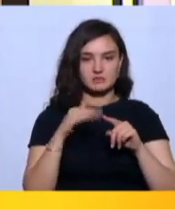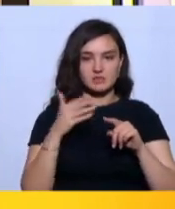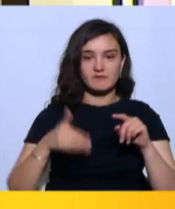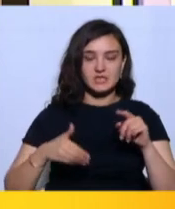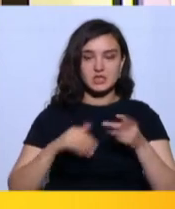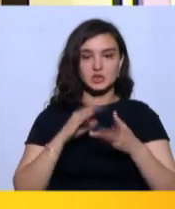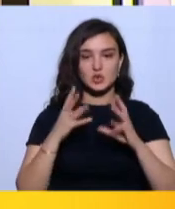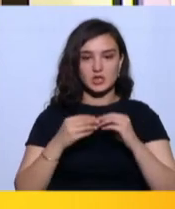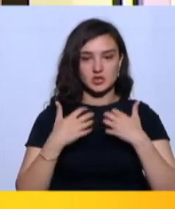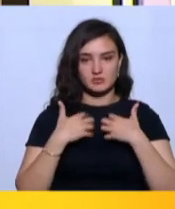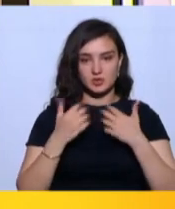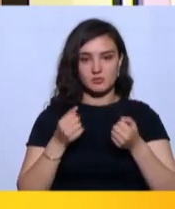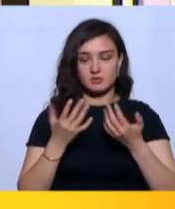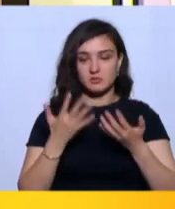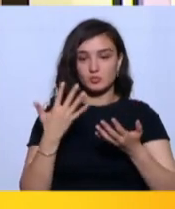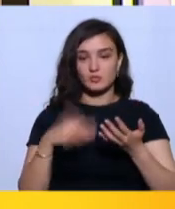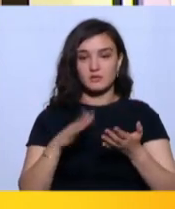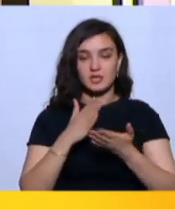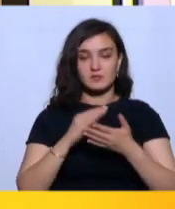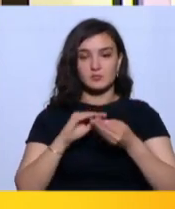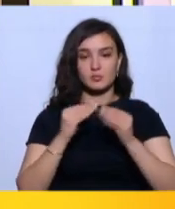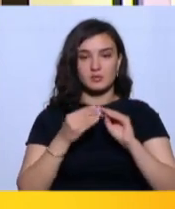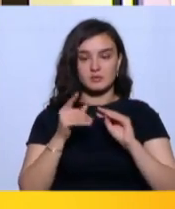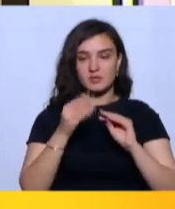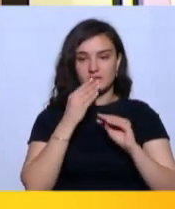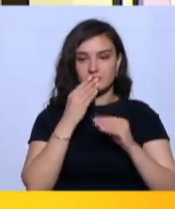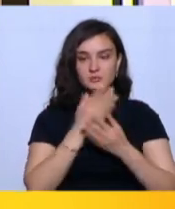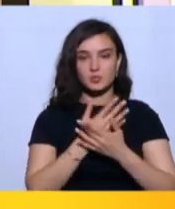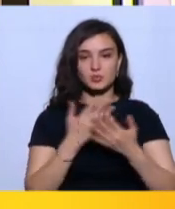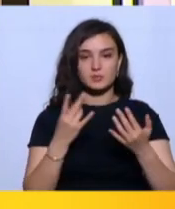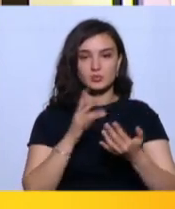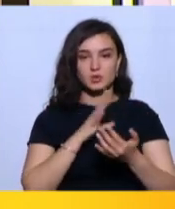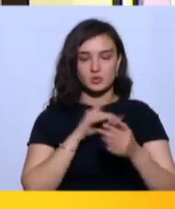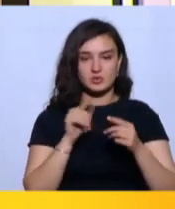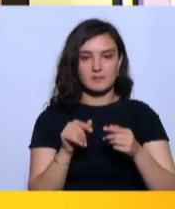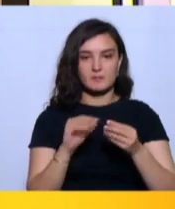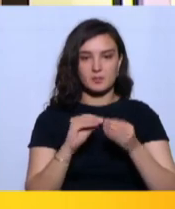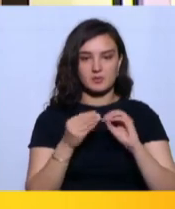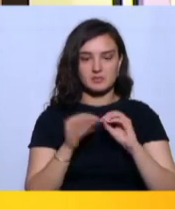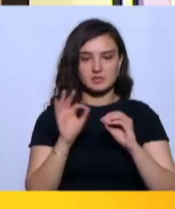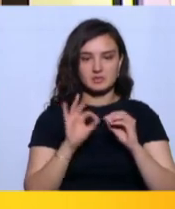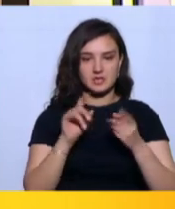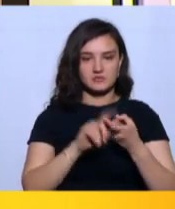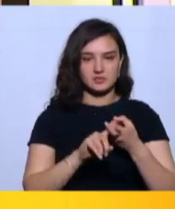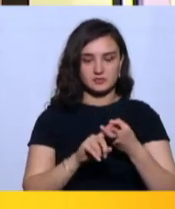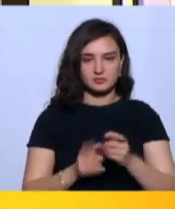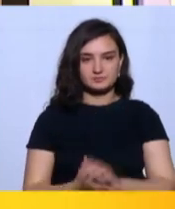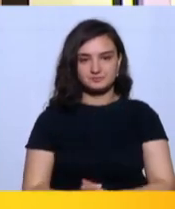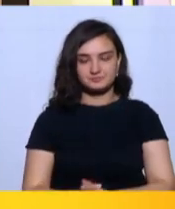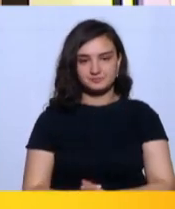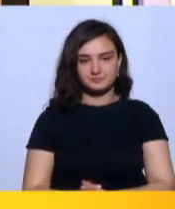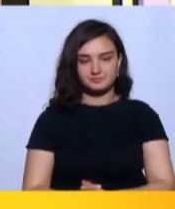ღვიძლის ზოგად ჯანმრთელობაზე, მაგრამ თუ უკვე გაქვთ პრობლემა, მაშინ კვების პროდუქტები უნდა იყოს ამ პრობლემასთან შეხამებული.